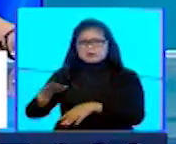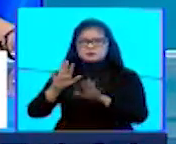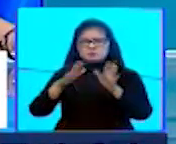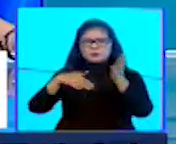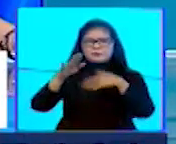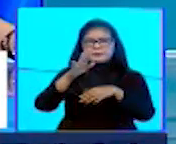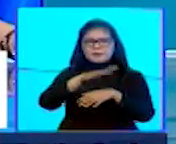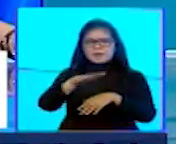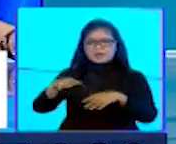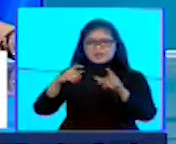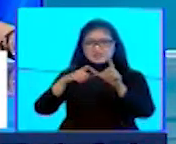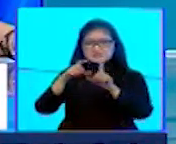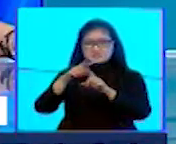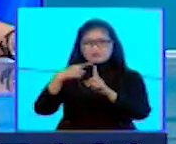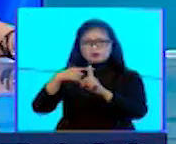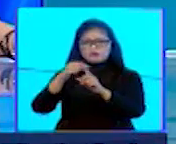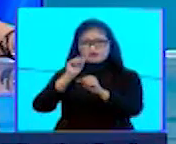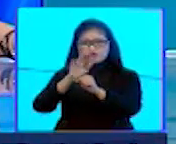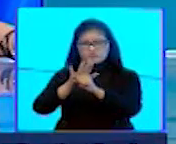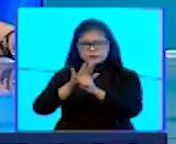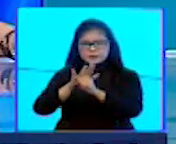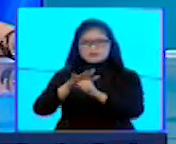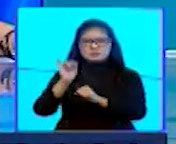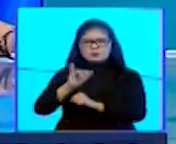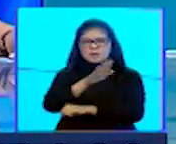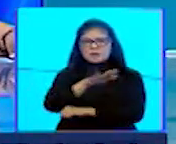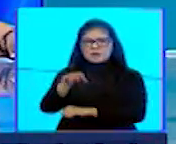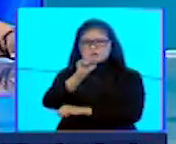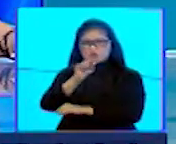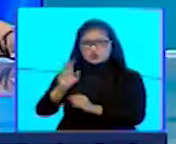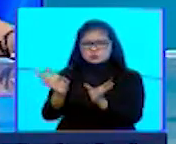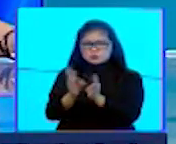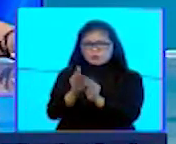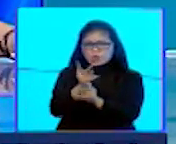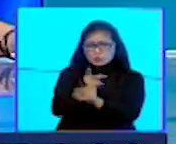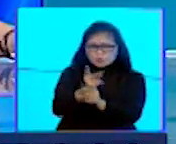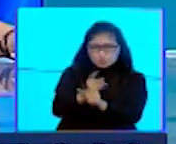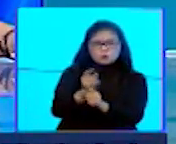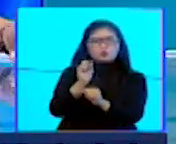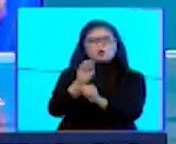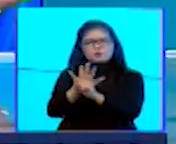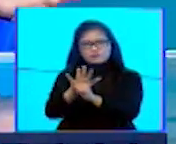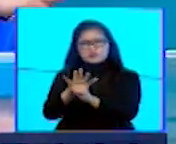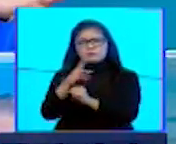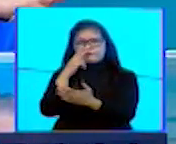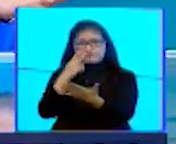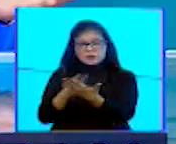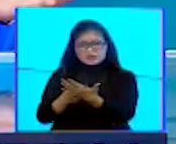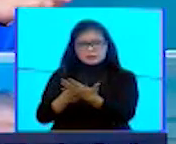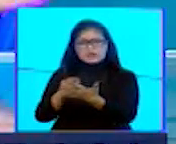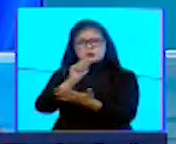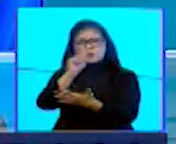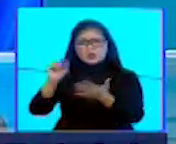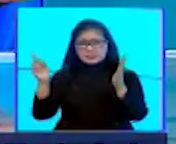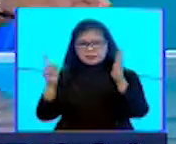SMP terkonfirmasi positif COVID-19. Tidak hanya para siswa, sejumlah guru juga terpapar COVID-19. Fakta ini membuat pelaksanaan